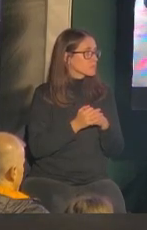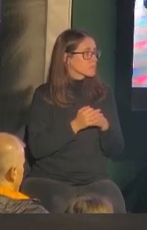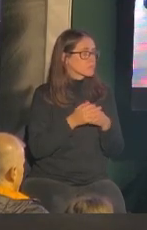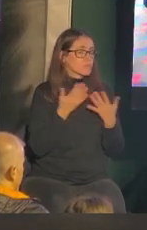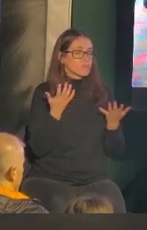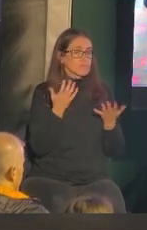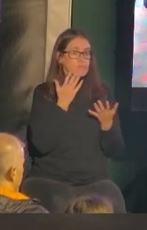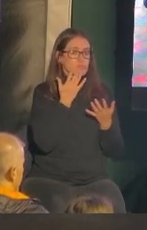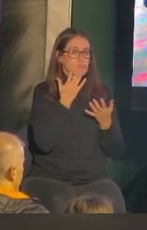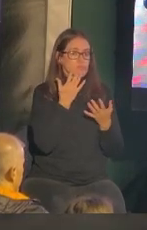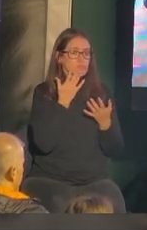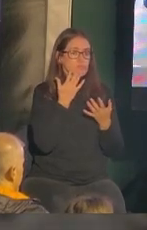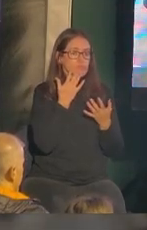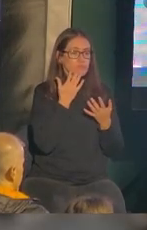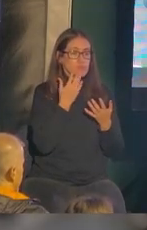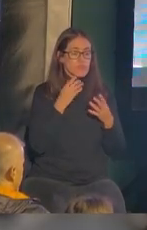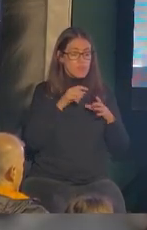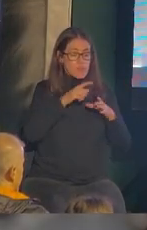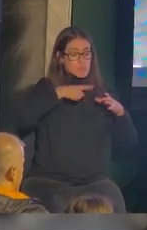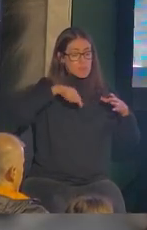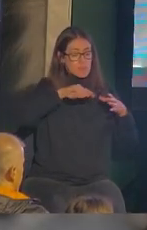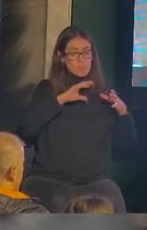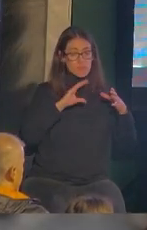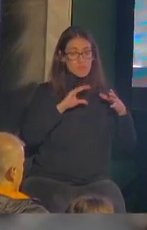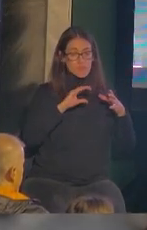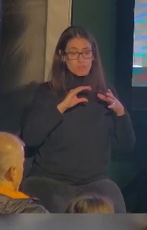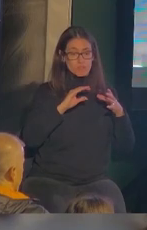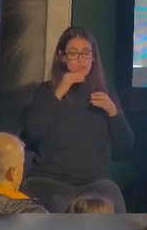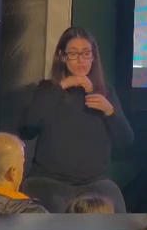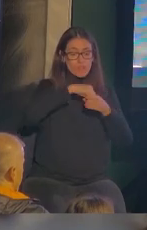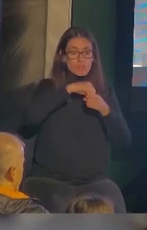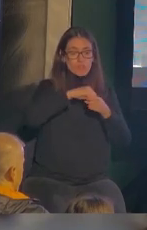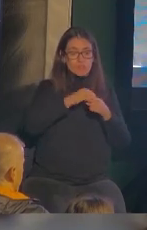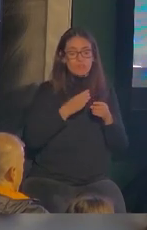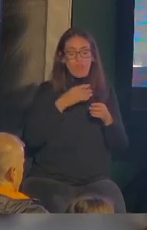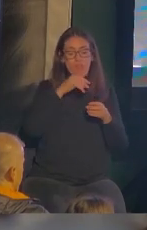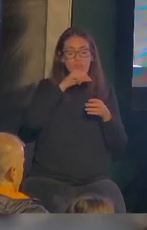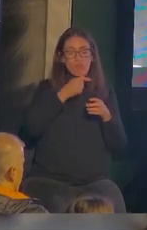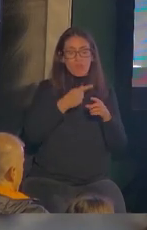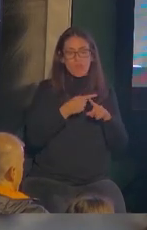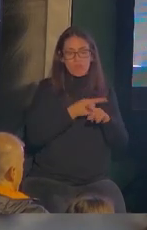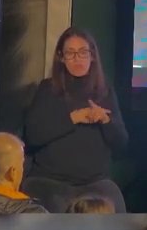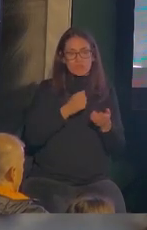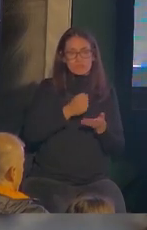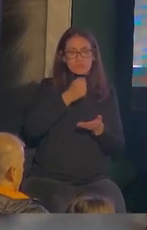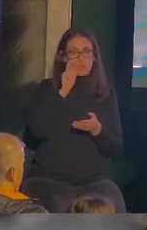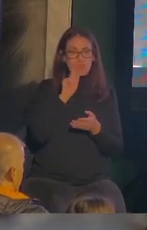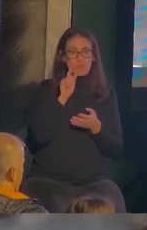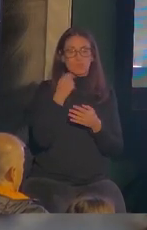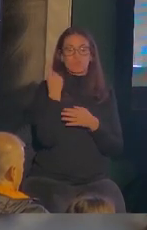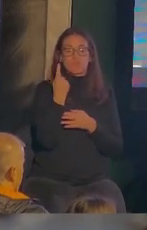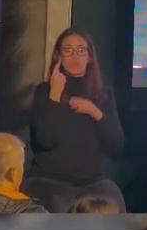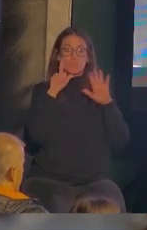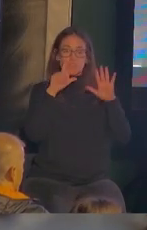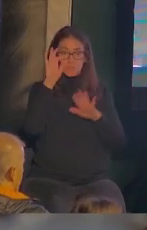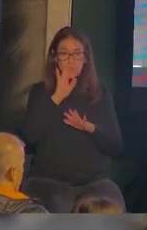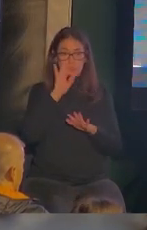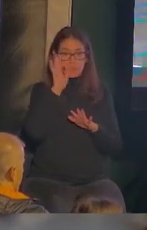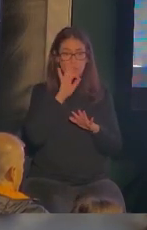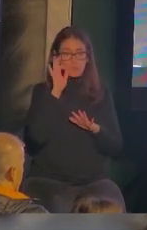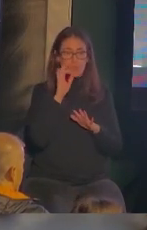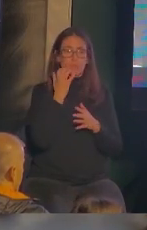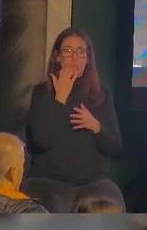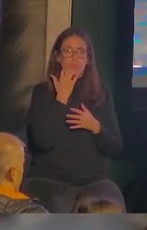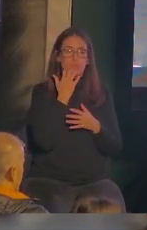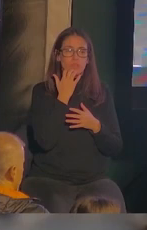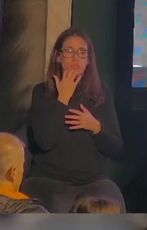utilitzar en general és un pa de pessic que no porta molta quantitat de sucre, perquè crec que és un 7%, perquè